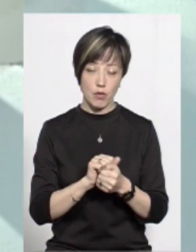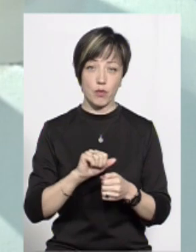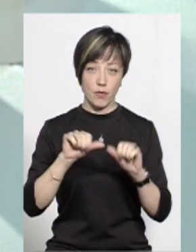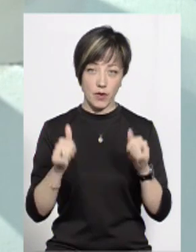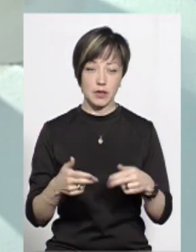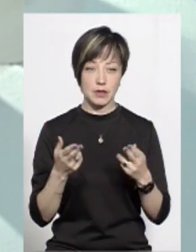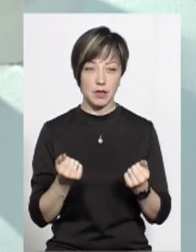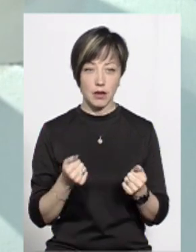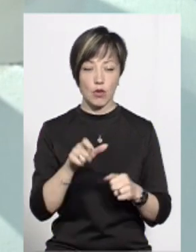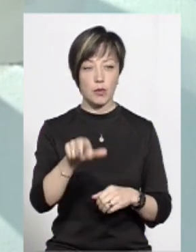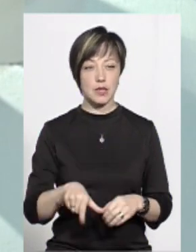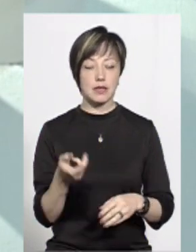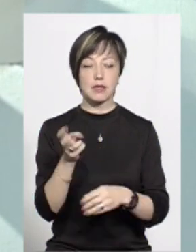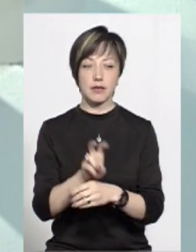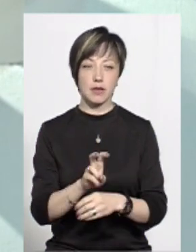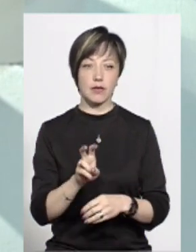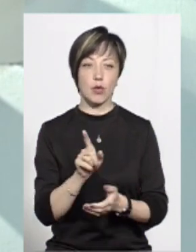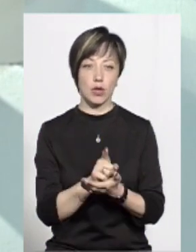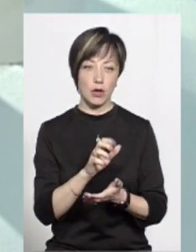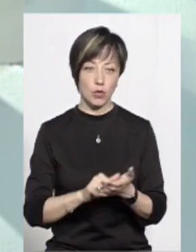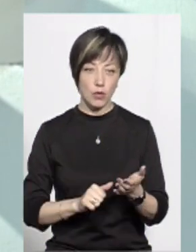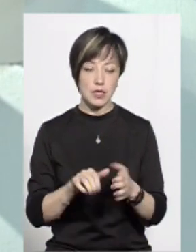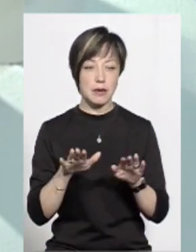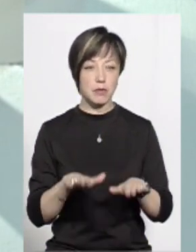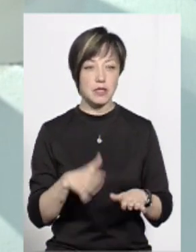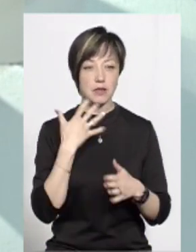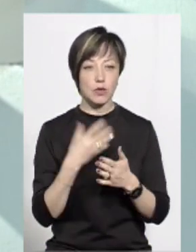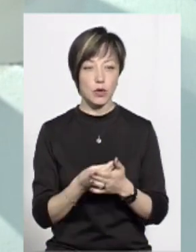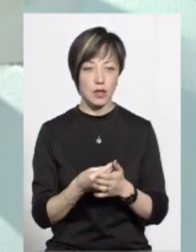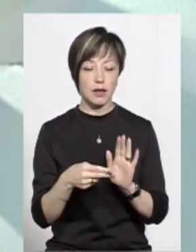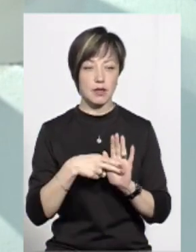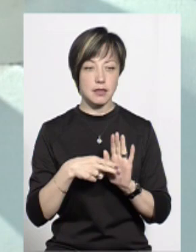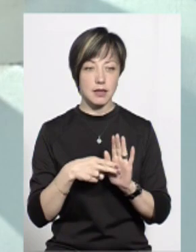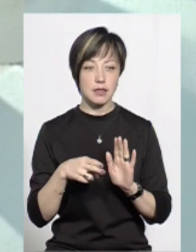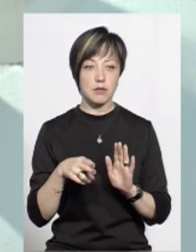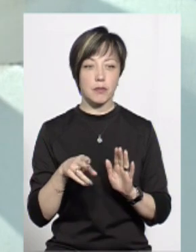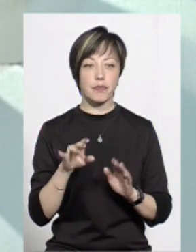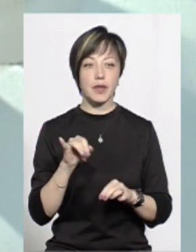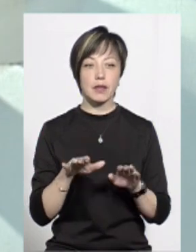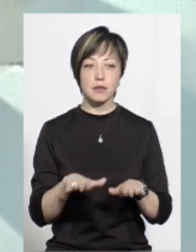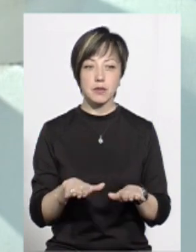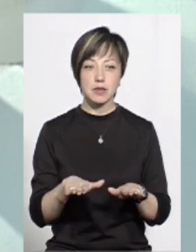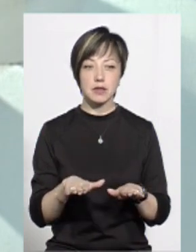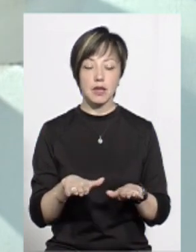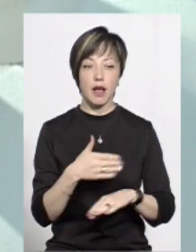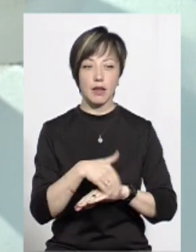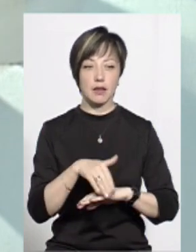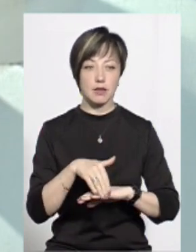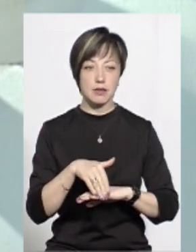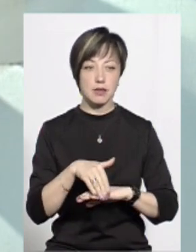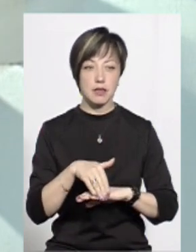паперовому вигляді, так. Тобто громадянин з'являється за місцем своєї податкової реєстрації, за місцем своєї податкової